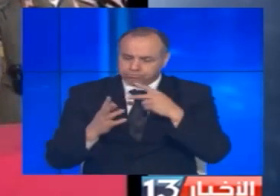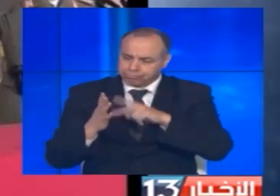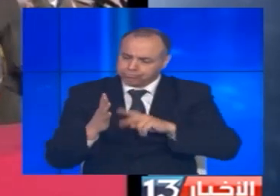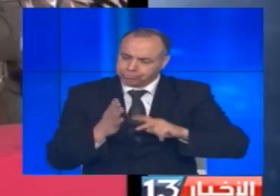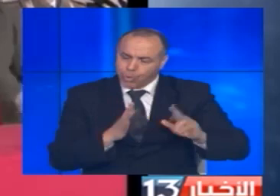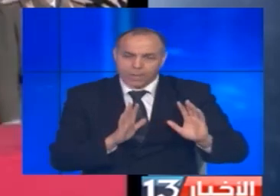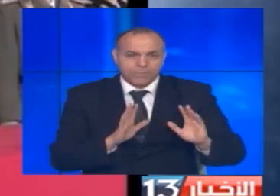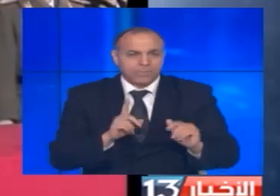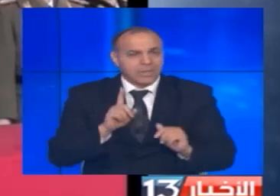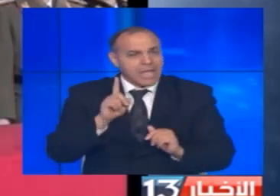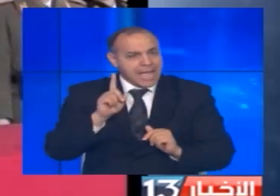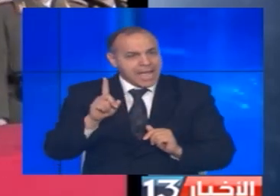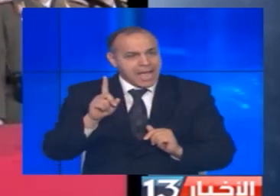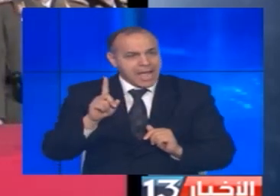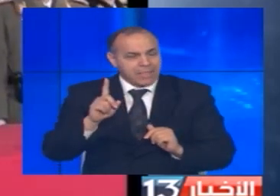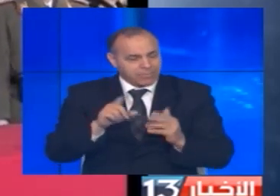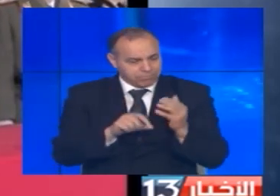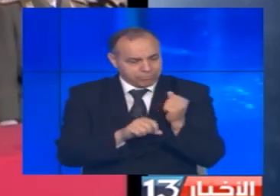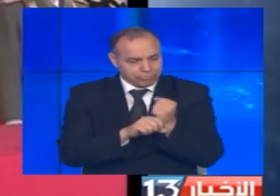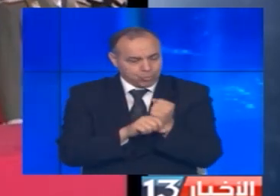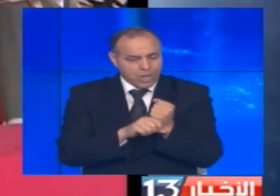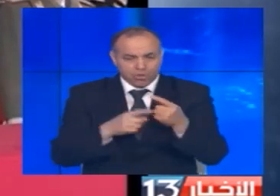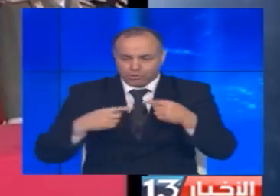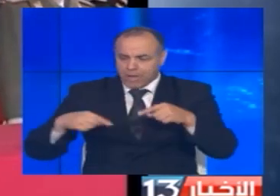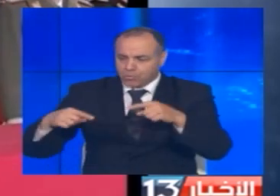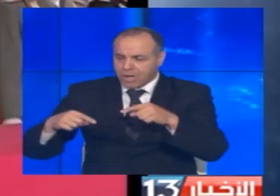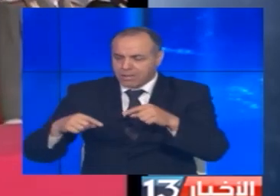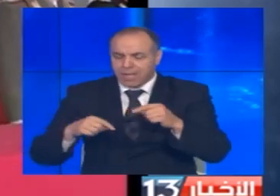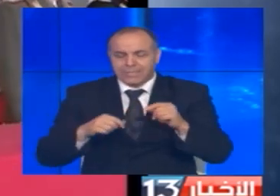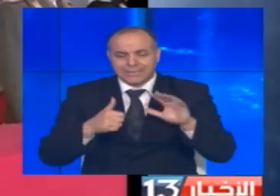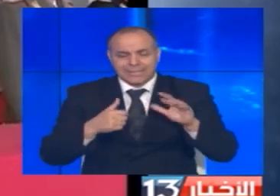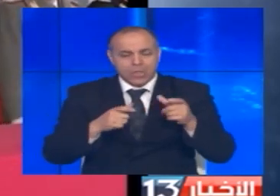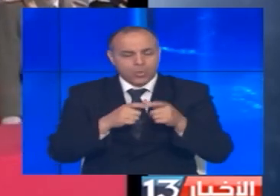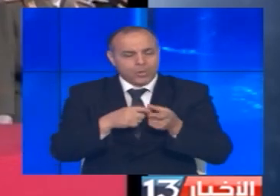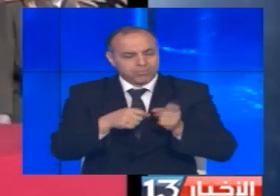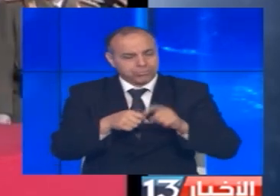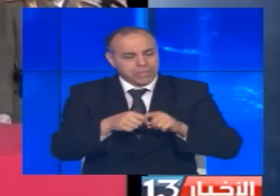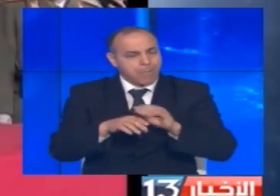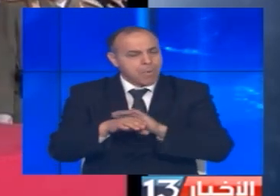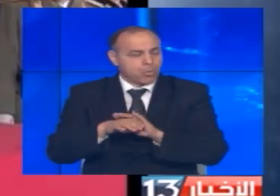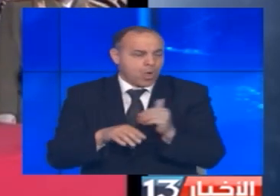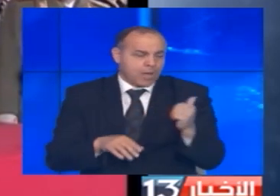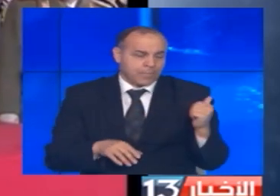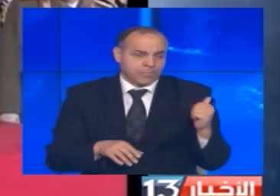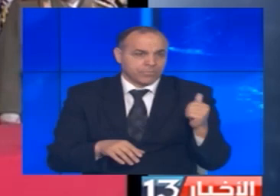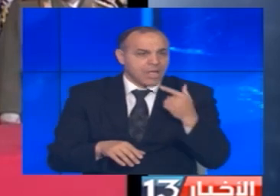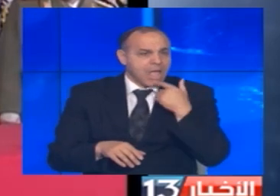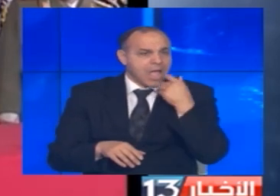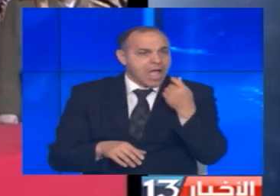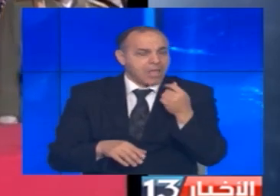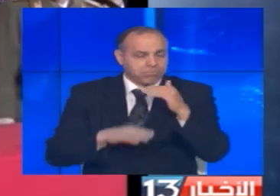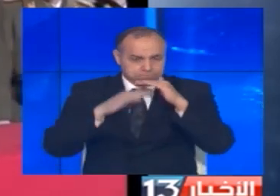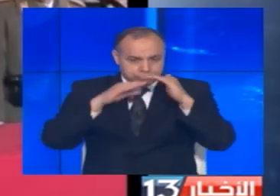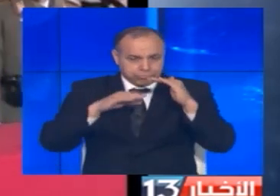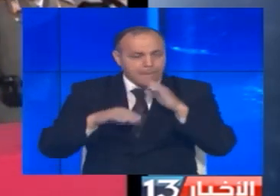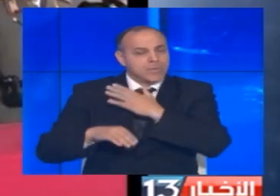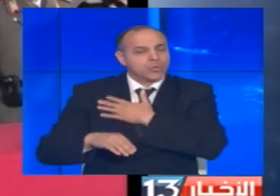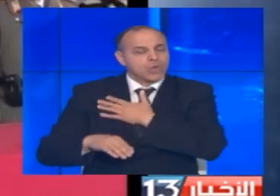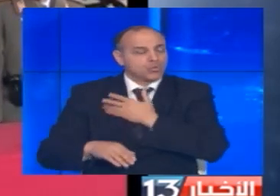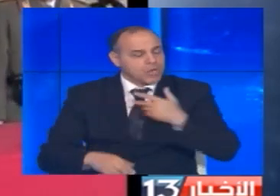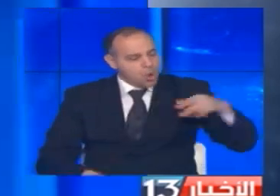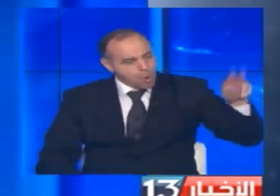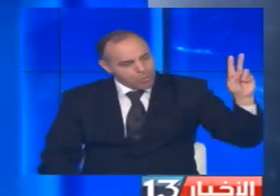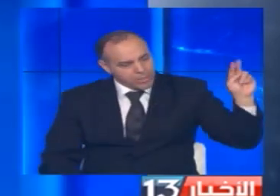الاتفاقات التي تحققت ضمن اجتماعات الدول الست المعنية بالموضوع وتحت غطاء الأمم